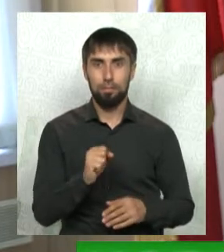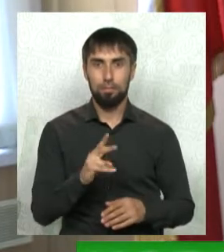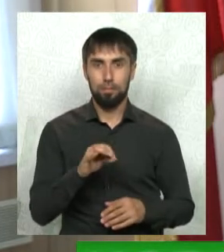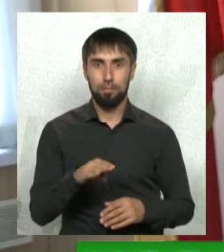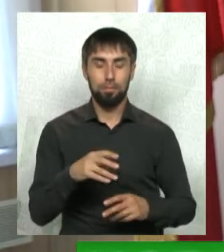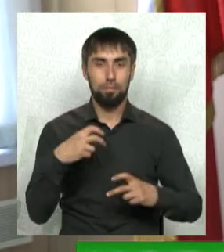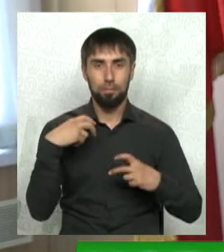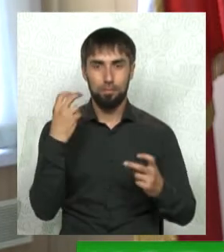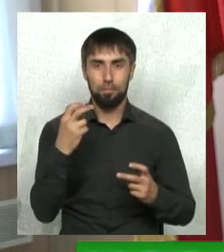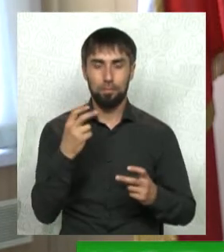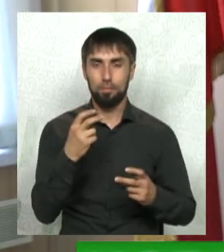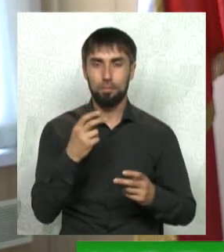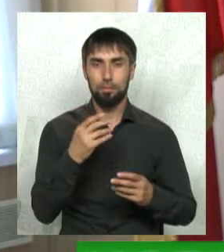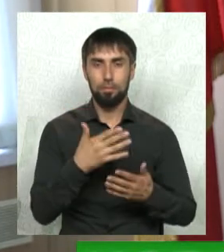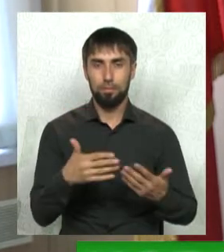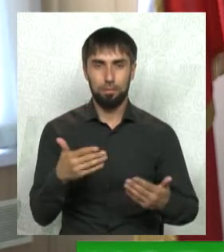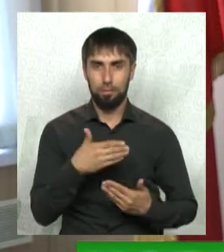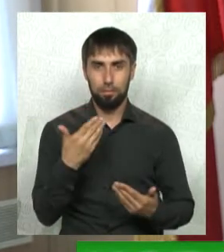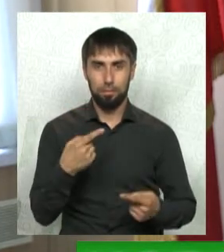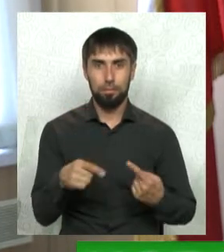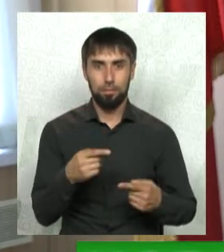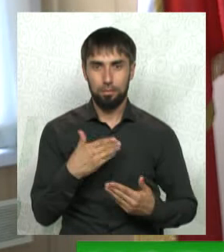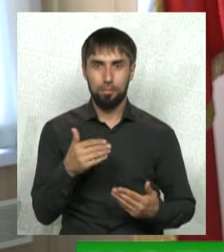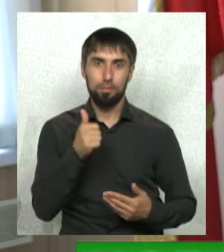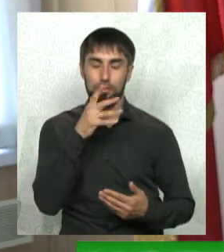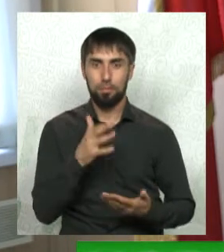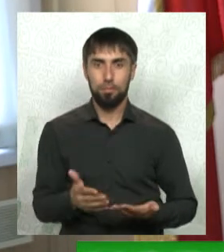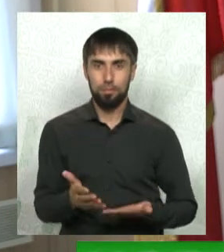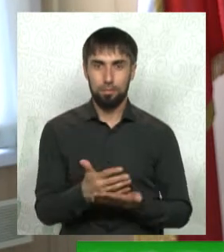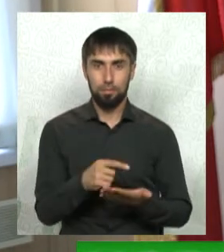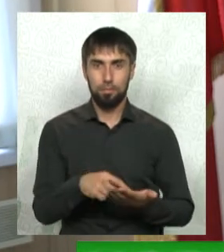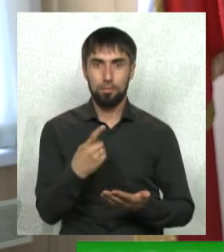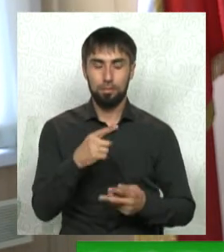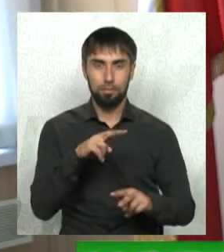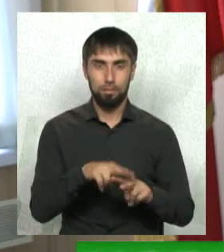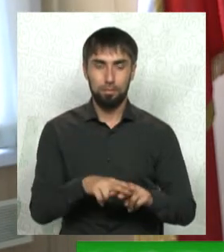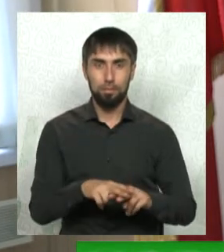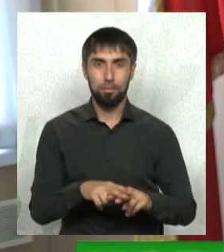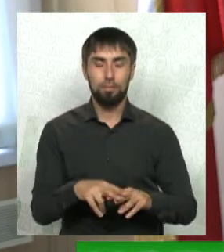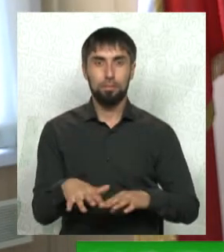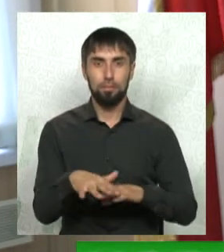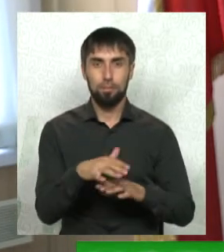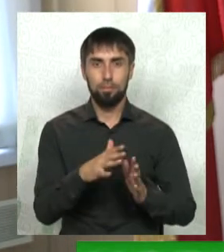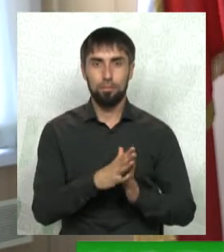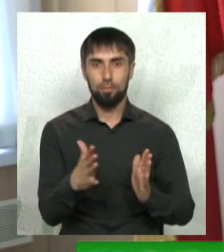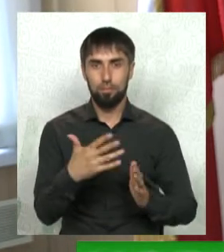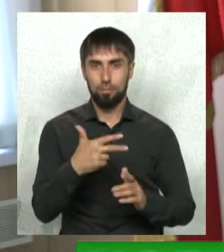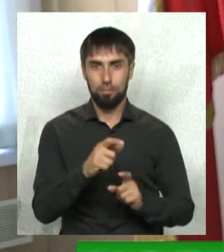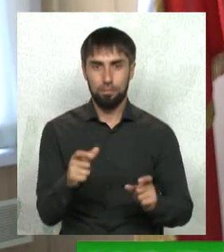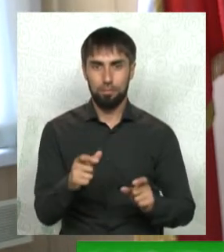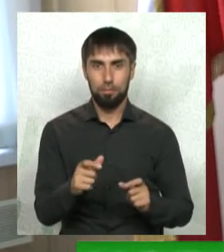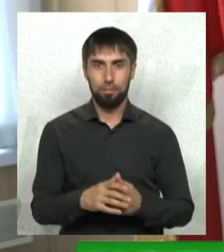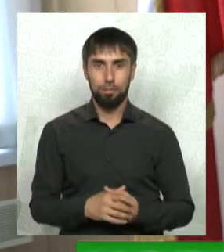день рождения, не имеет значения, которые собираются в один раз от более 30 человек.